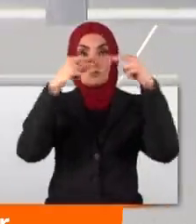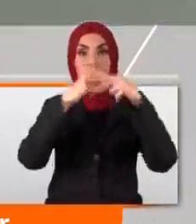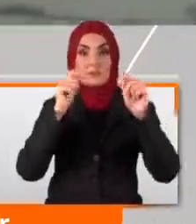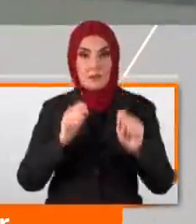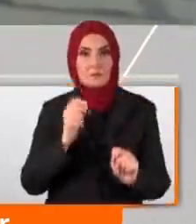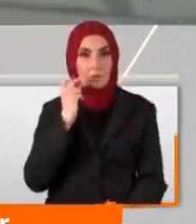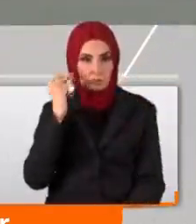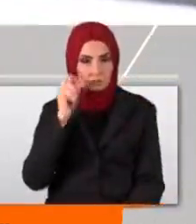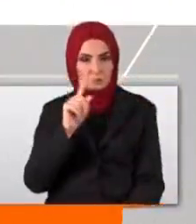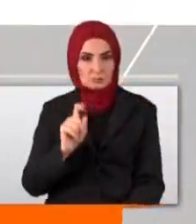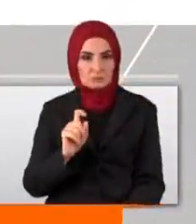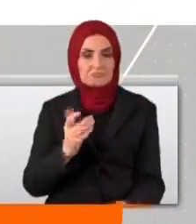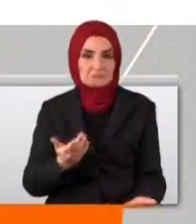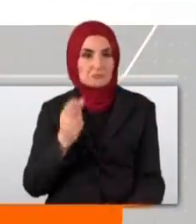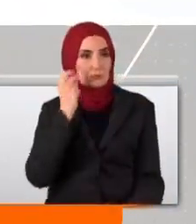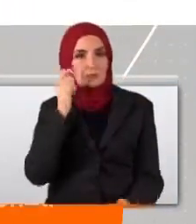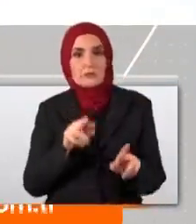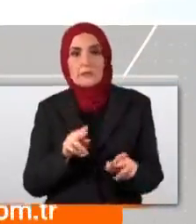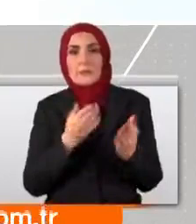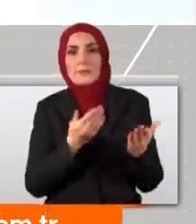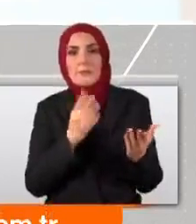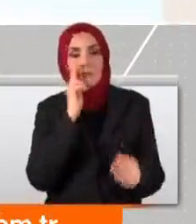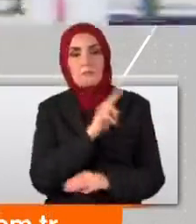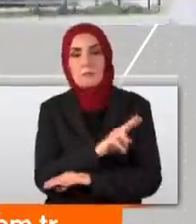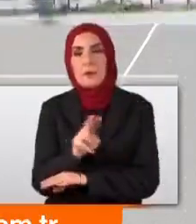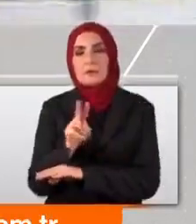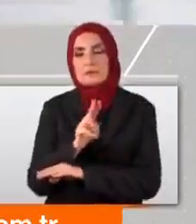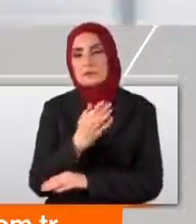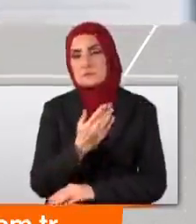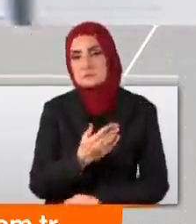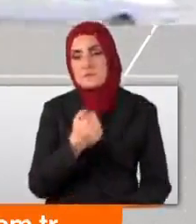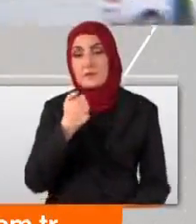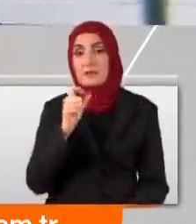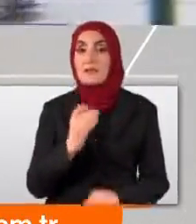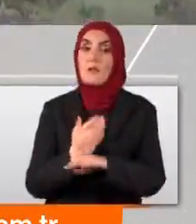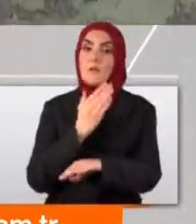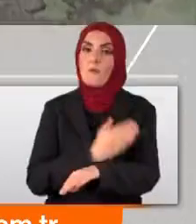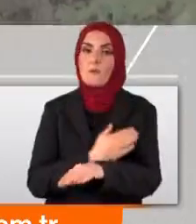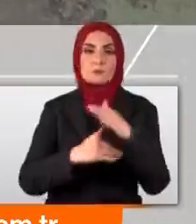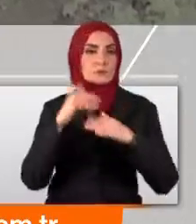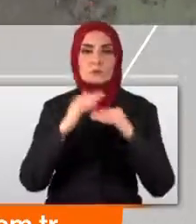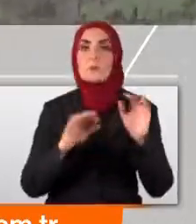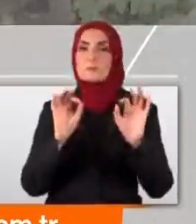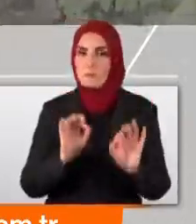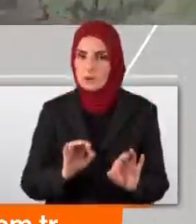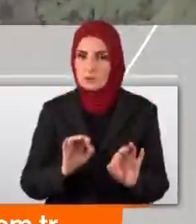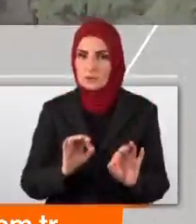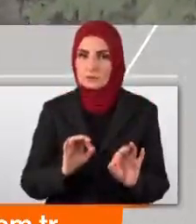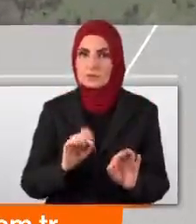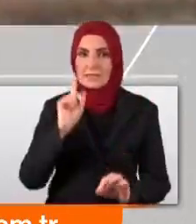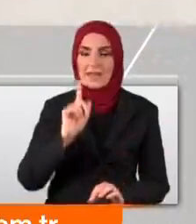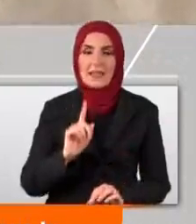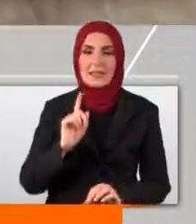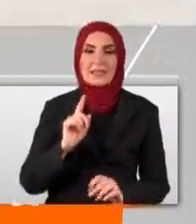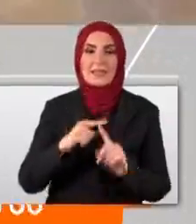unutulmuş. Ne demek istiyoruz? İşte manzara, işte tam da görüntü. 6 ay önce inşaata başlanmış, temel atılmış,